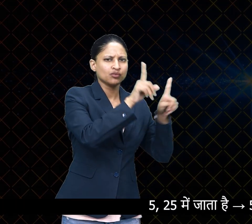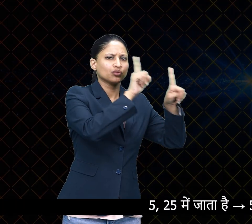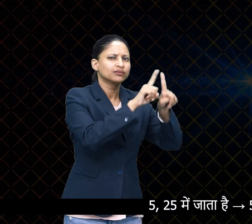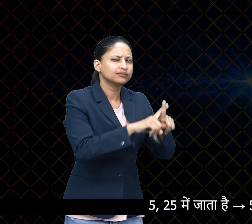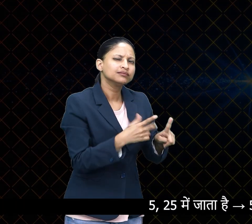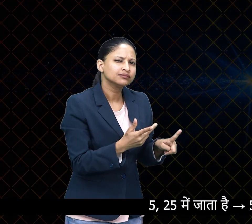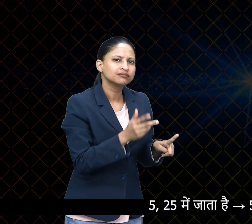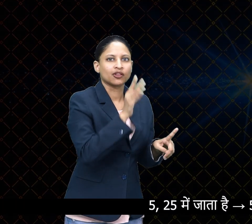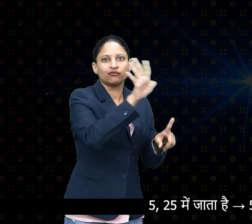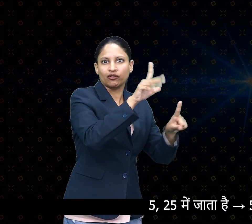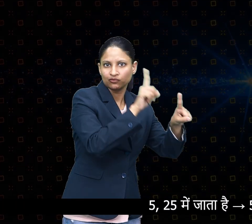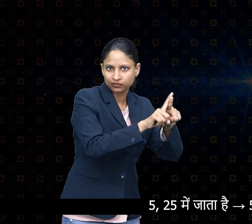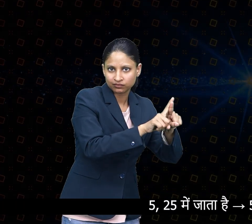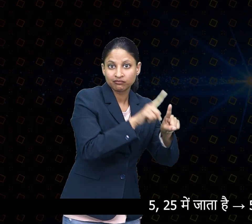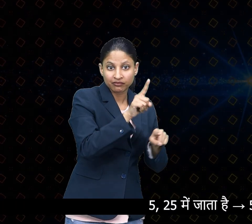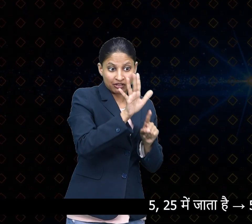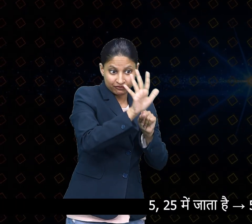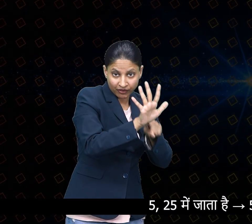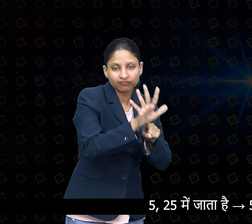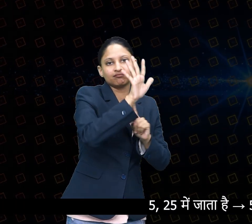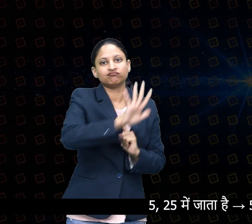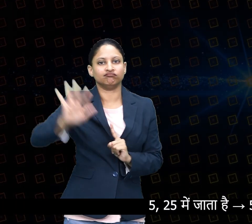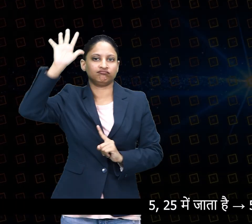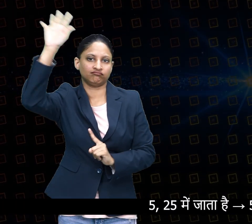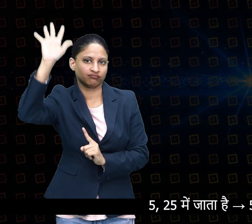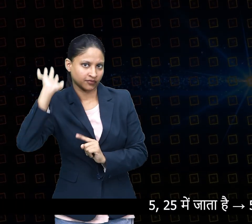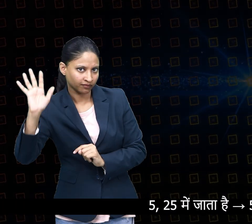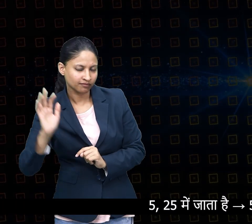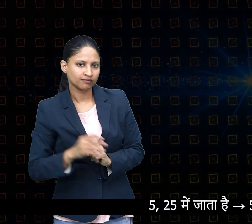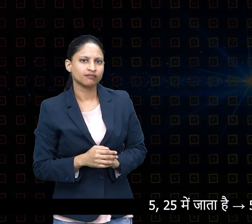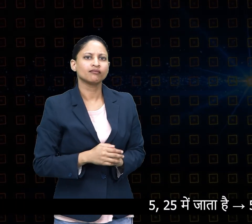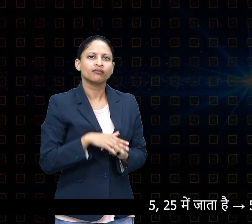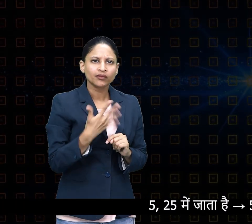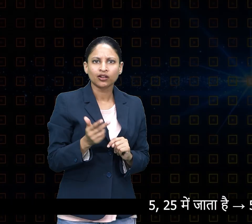5 25 में जाता है 5 बार। ऊपर 5 लिखे।